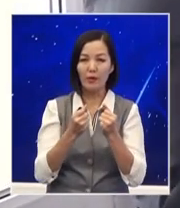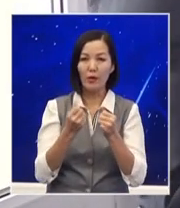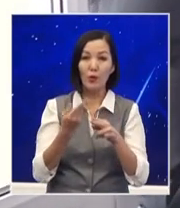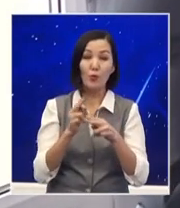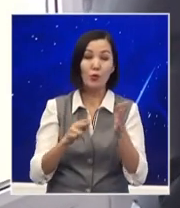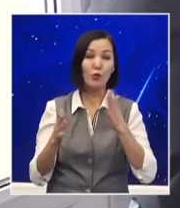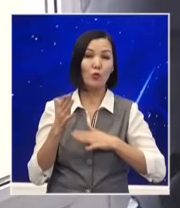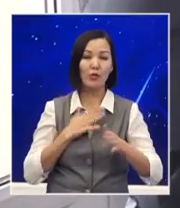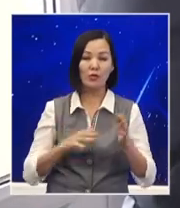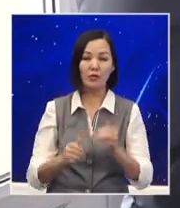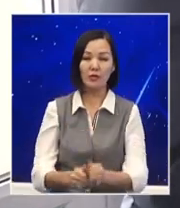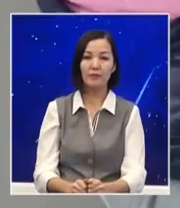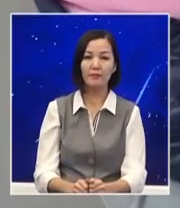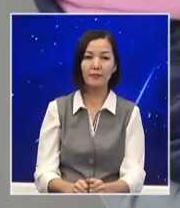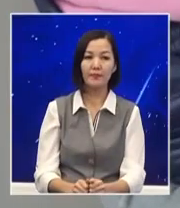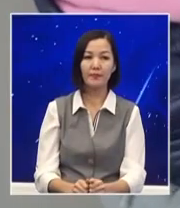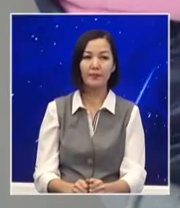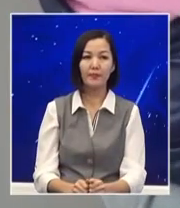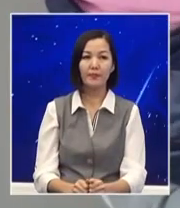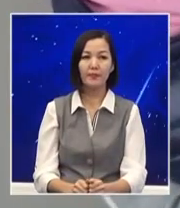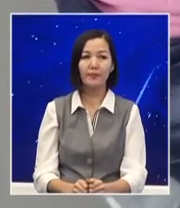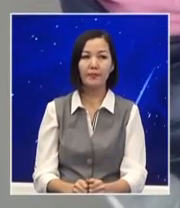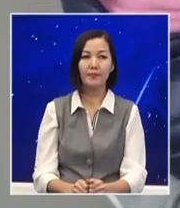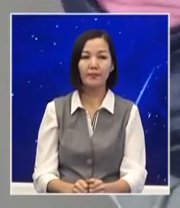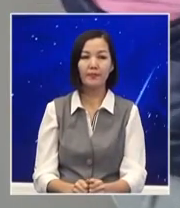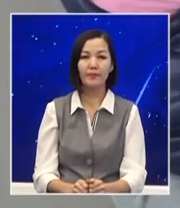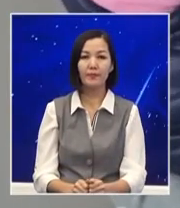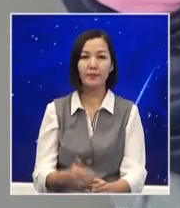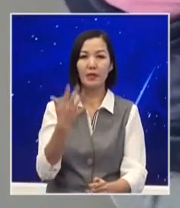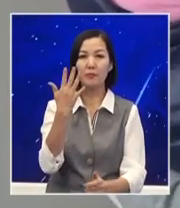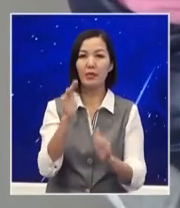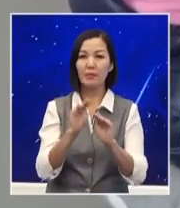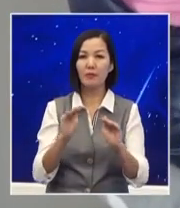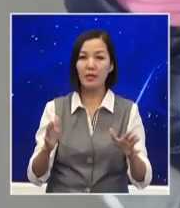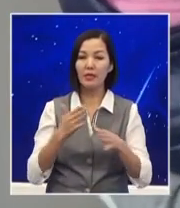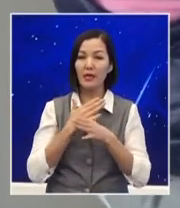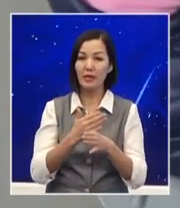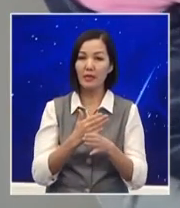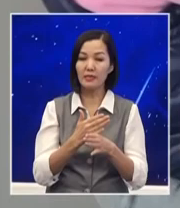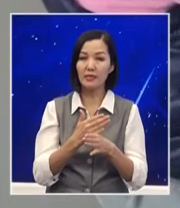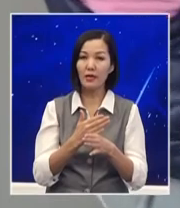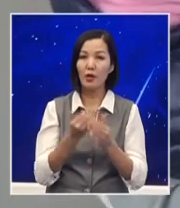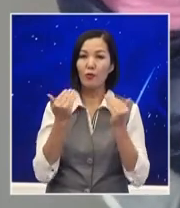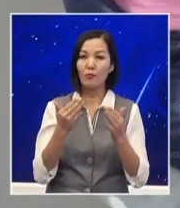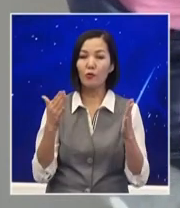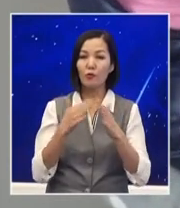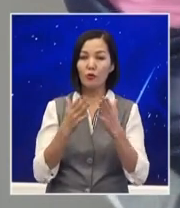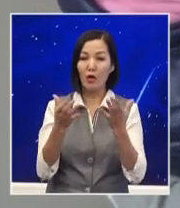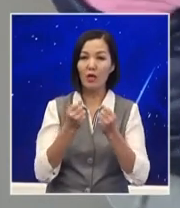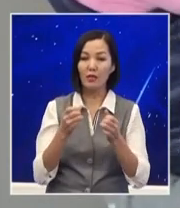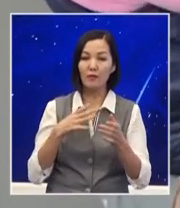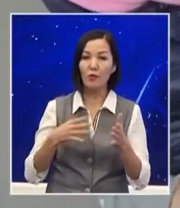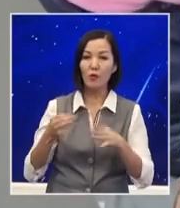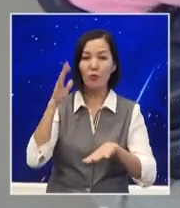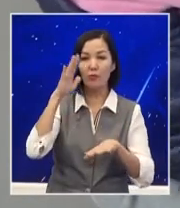ақ түйенің қарны жарылып отыр. Не осы Құдайдың берген 5 баласының арқасы ойын осының бәрі. Мінекей облыс әкіміне, міне